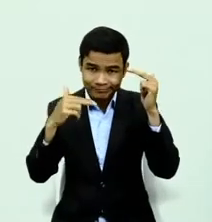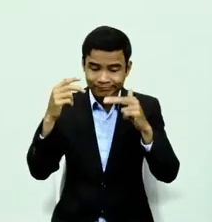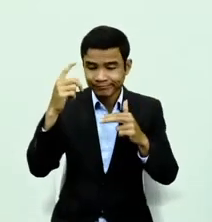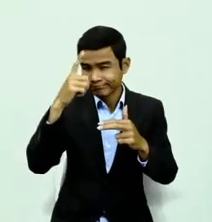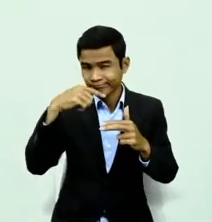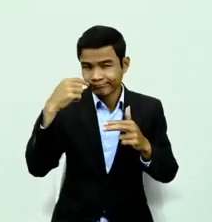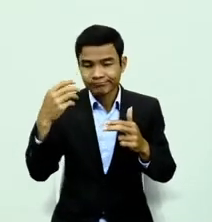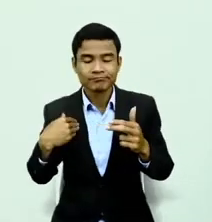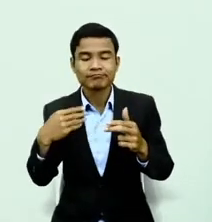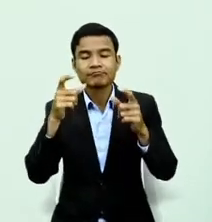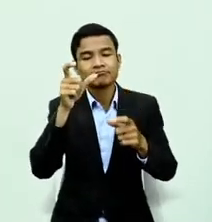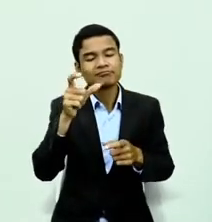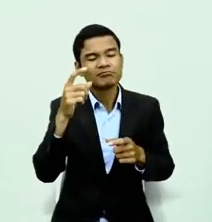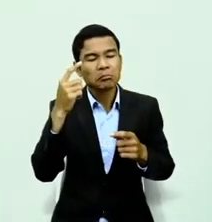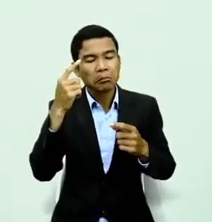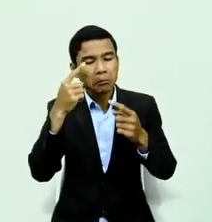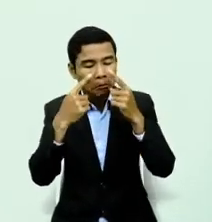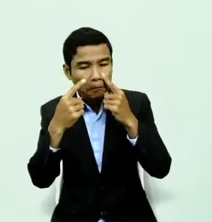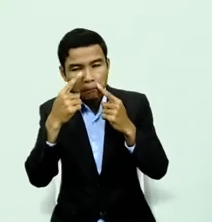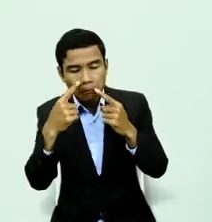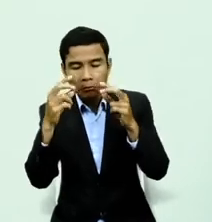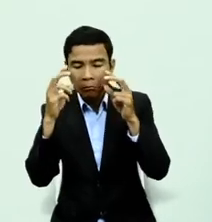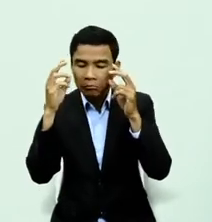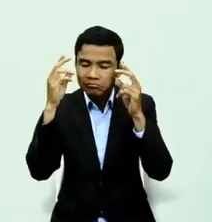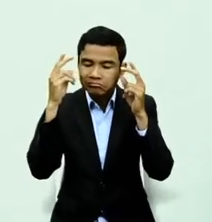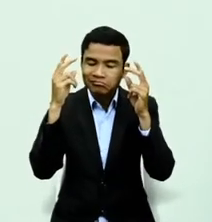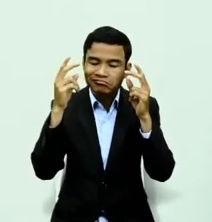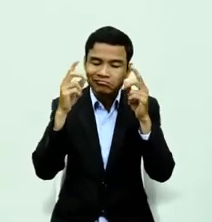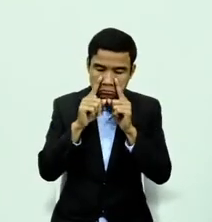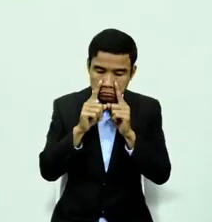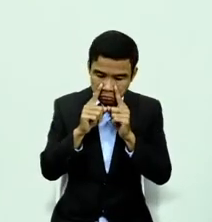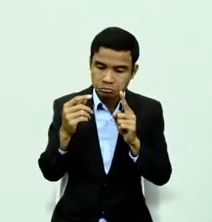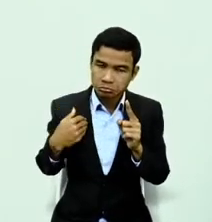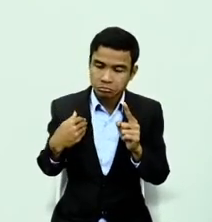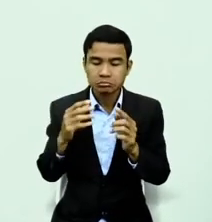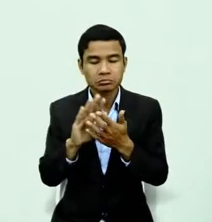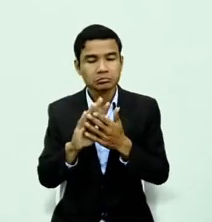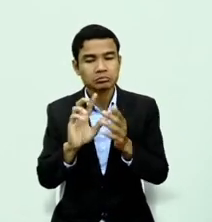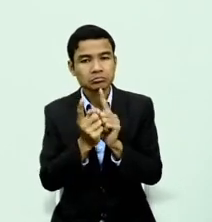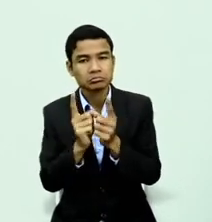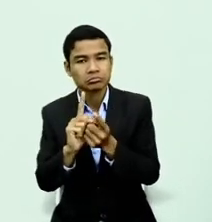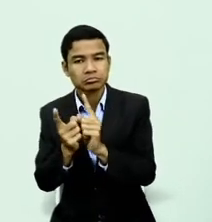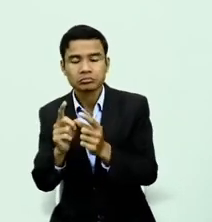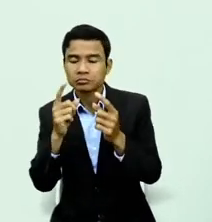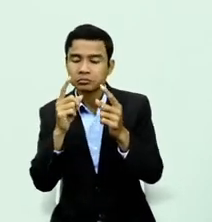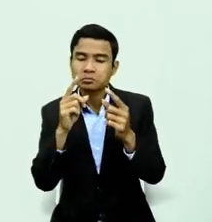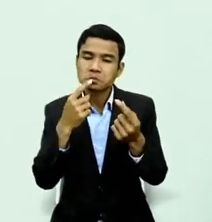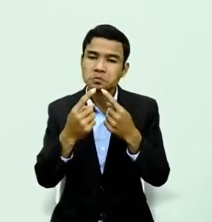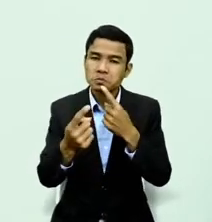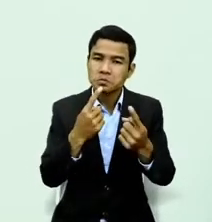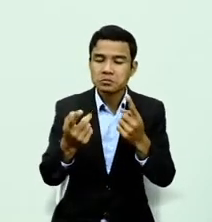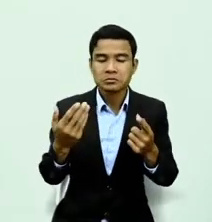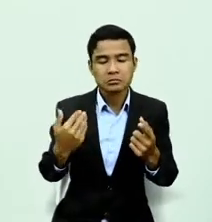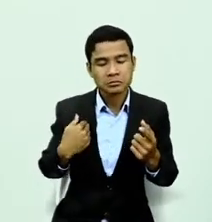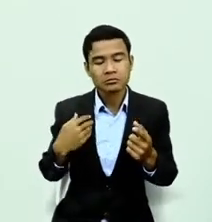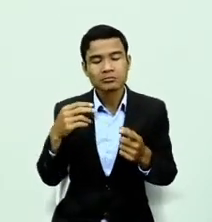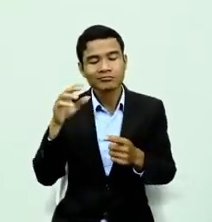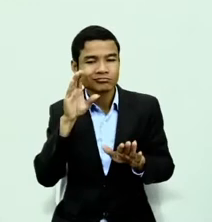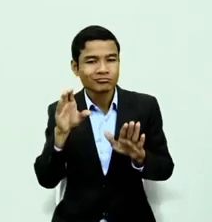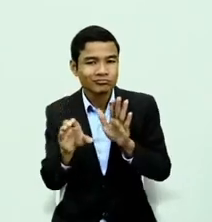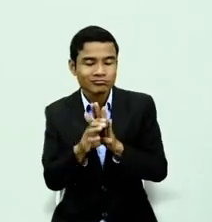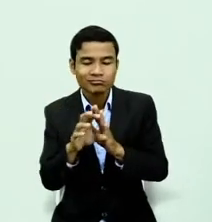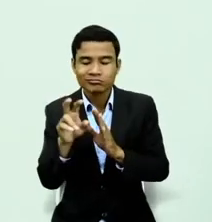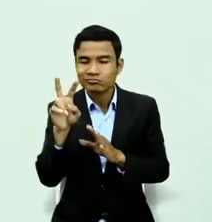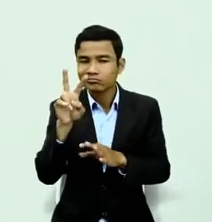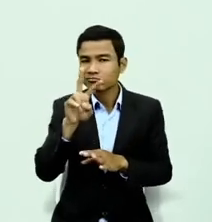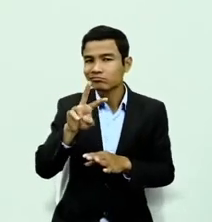dùng rồi con miên tôi cũng bỏ lấy thế con. Chà miên nhẹ nào miên bánh hào ác. Nên không ca chụp chôm cho chạy khả nìa ní ạ. Chà dừng mơ tới bộ quạt